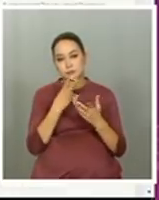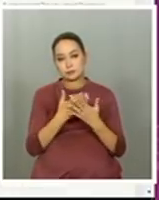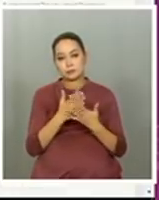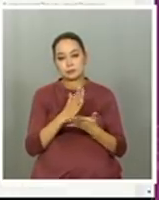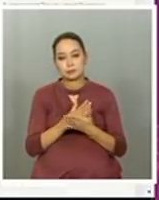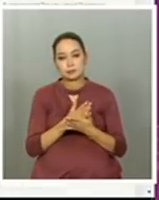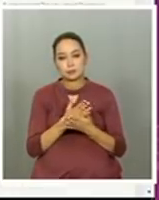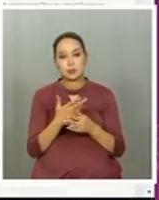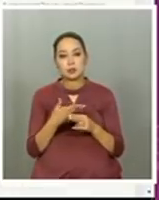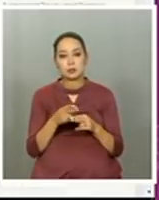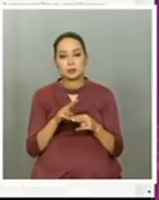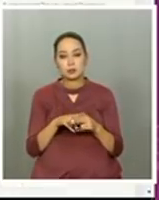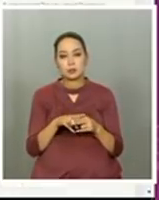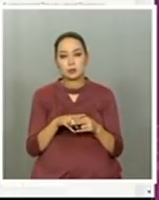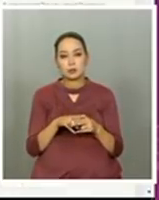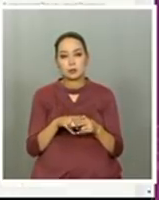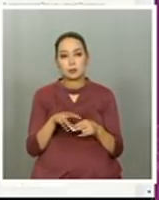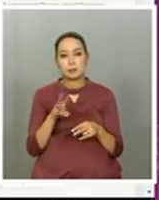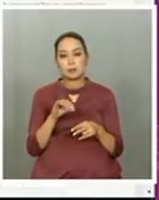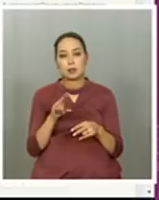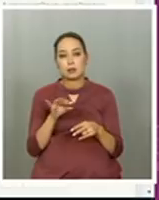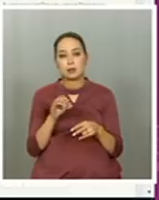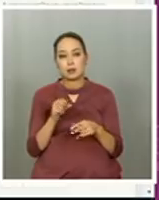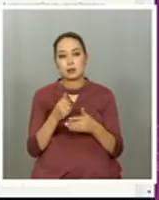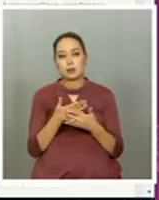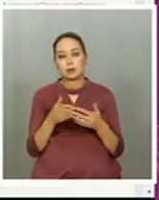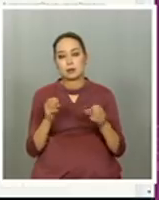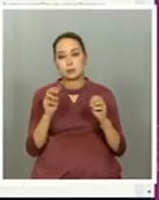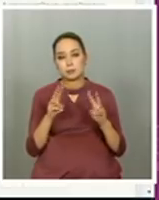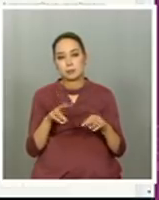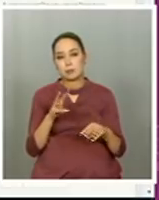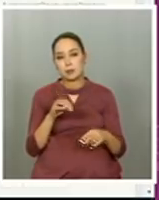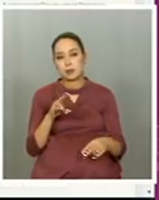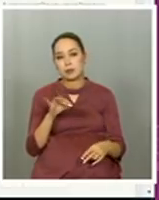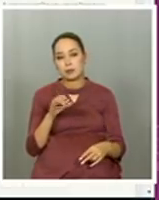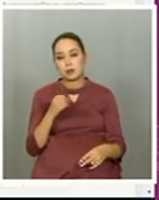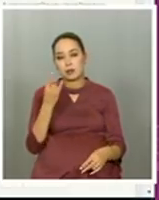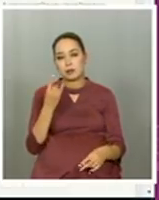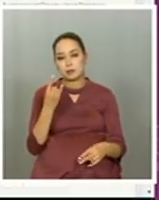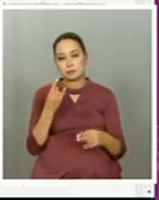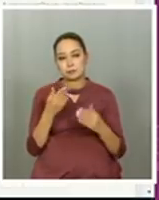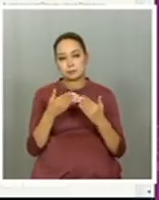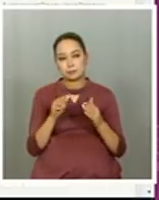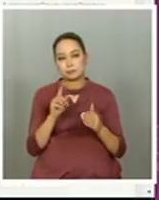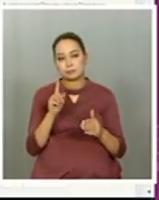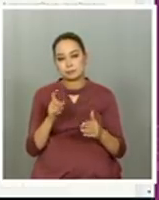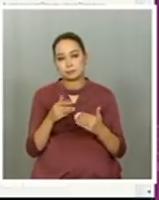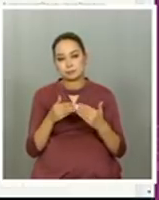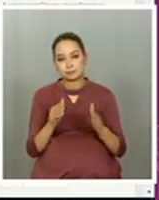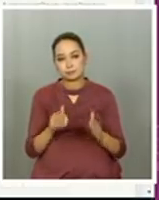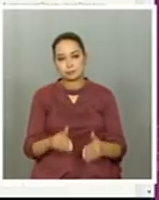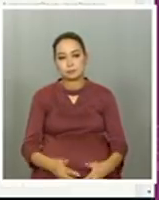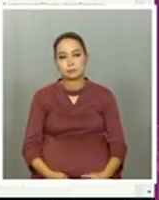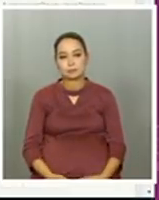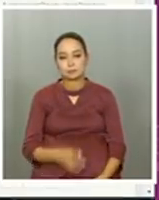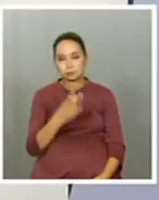Сонымен қатар медиа нысандарды кірістіруге арналған медиа терезесі оң жақ төменгі бөлігінде көрініп